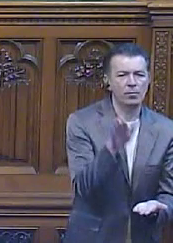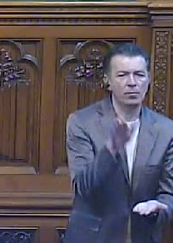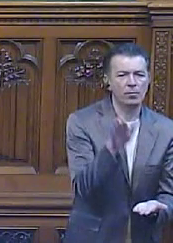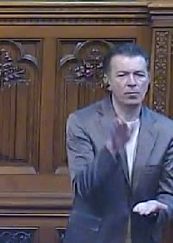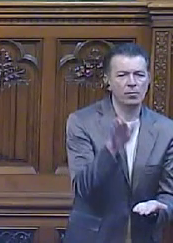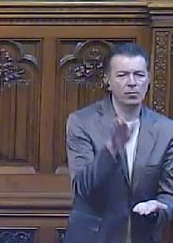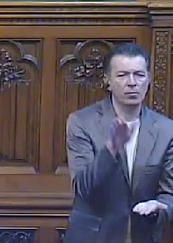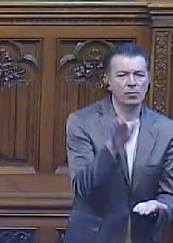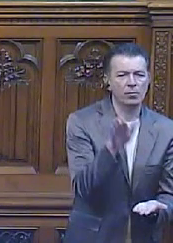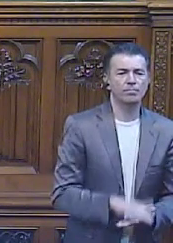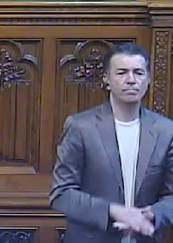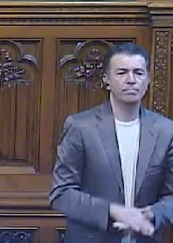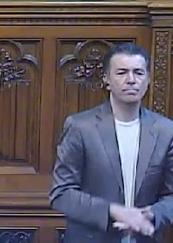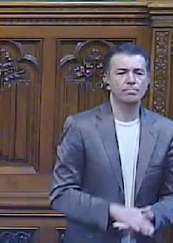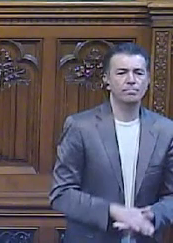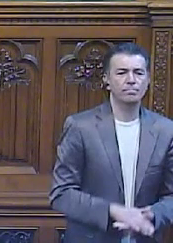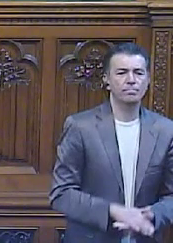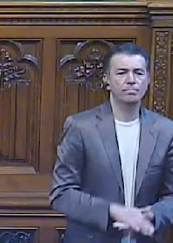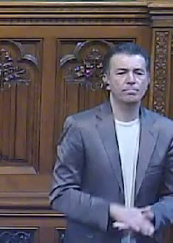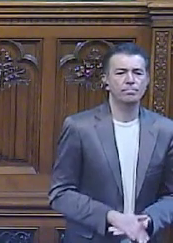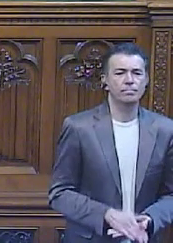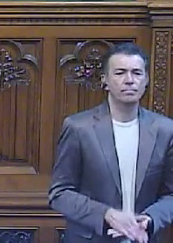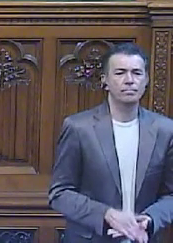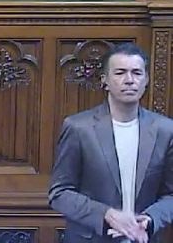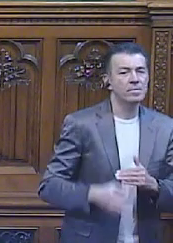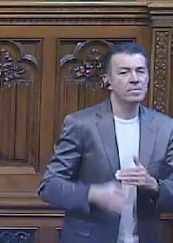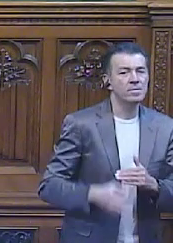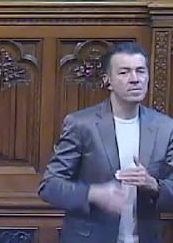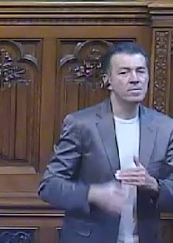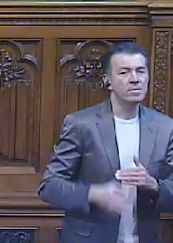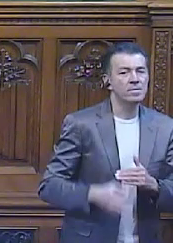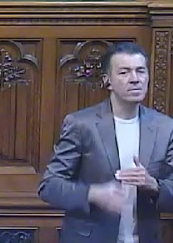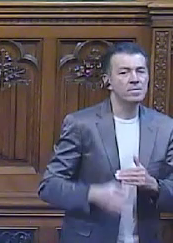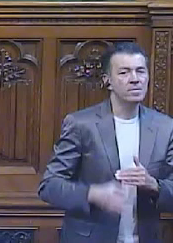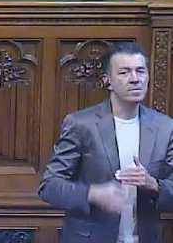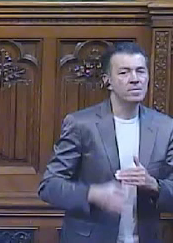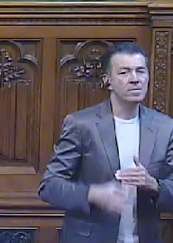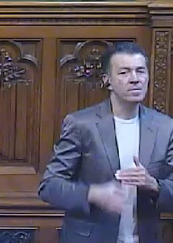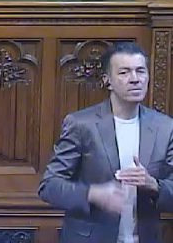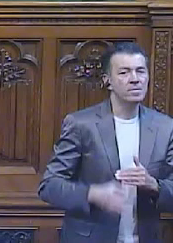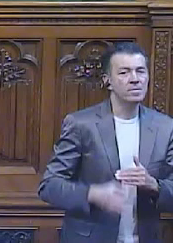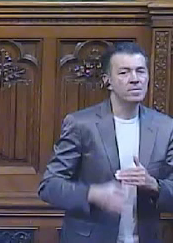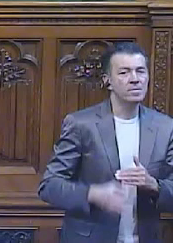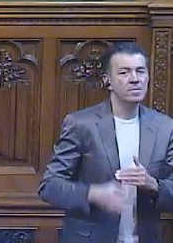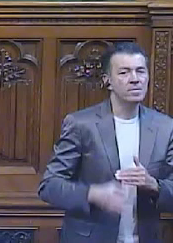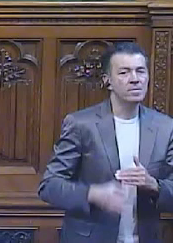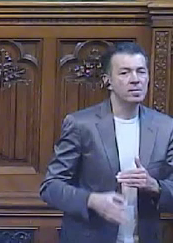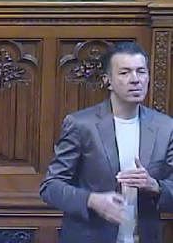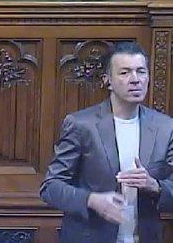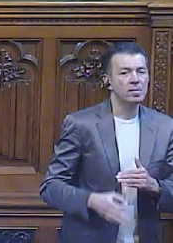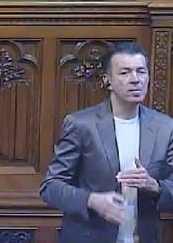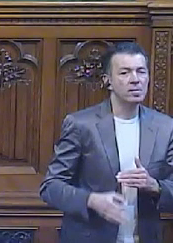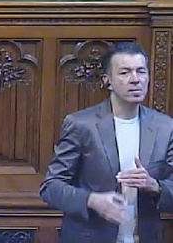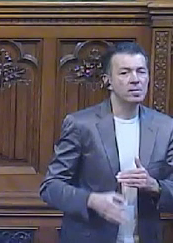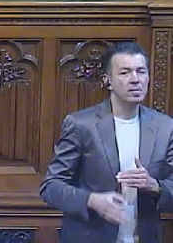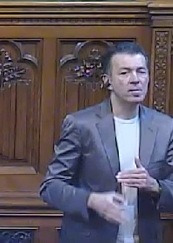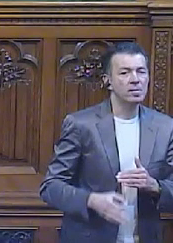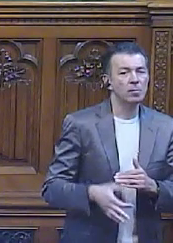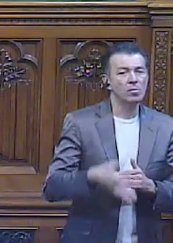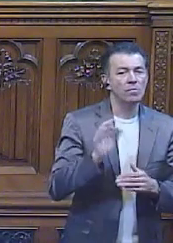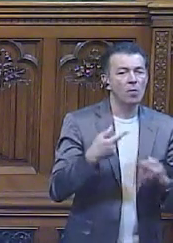Meine sehr geehrten Damen und Herren, das Sozialbudget in der vergangenen Periode, 30% hat